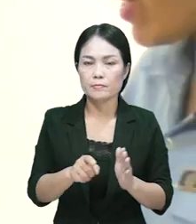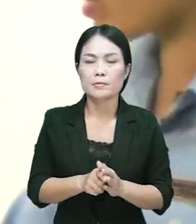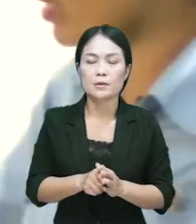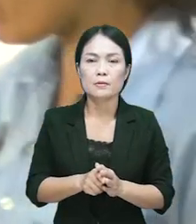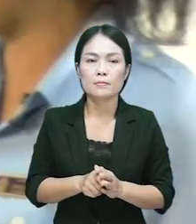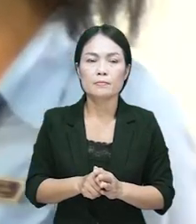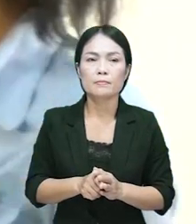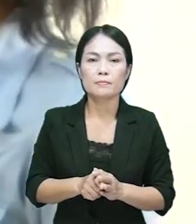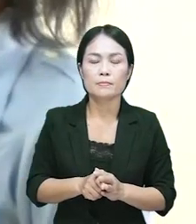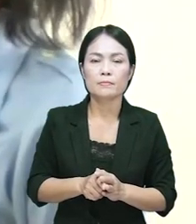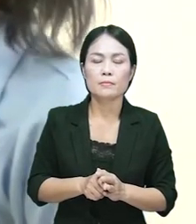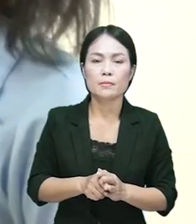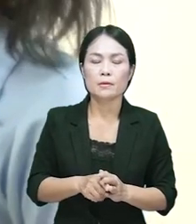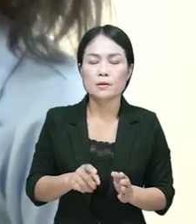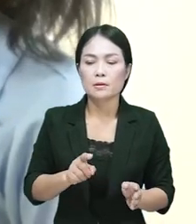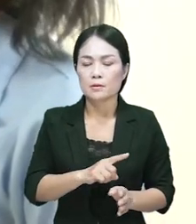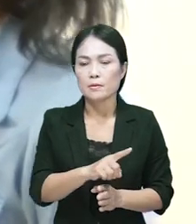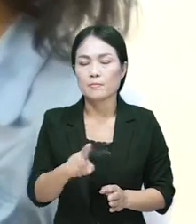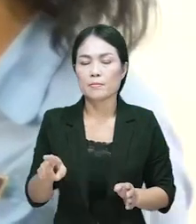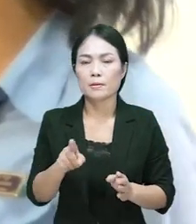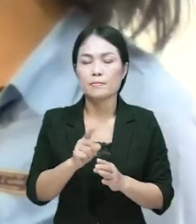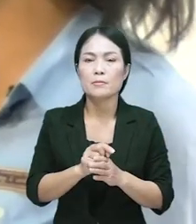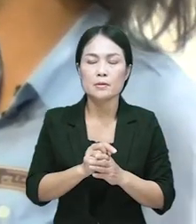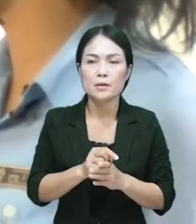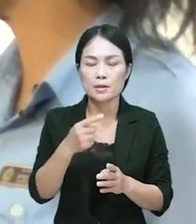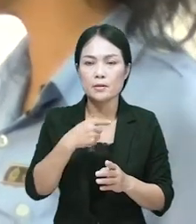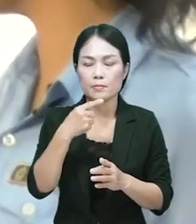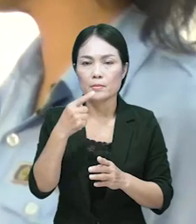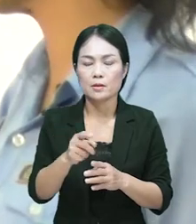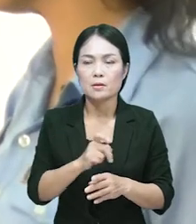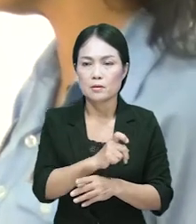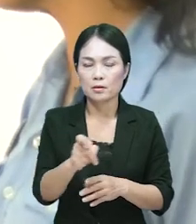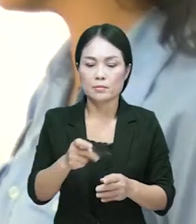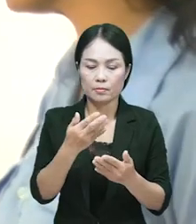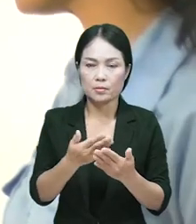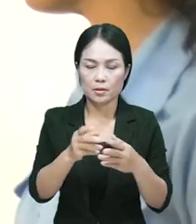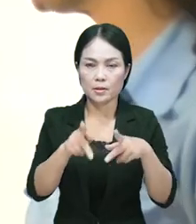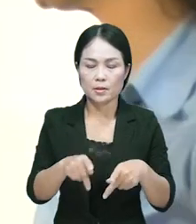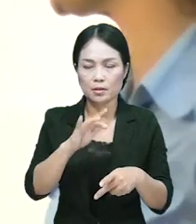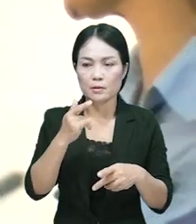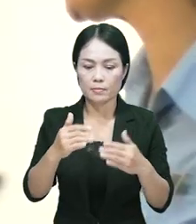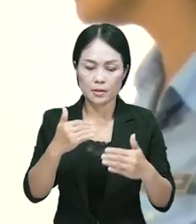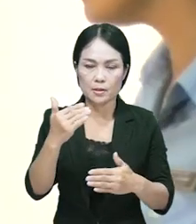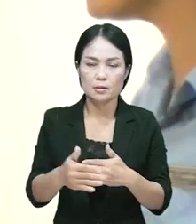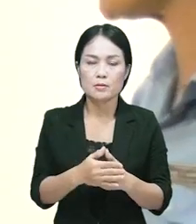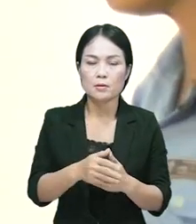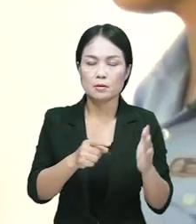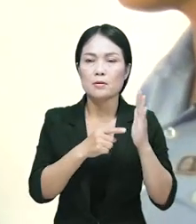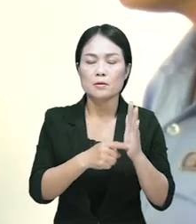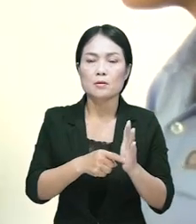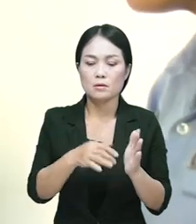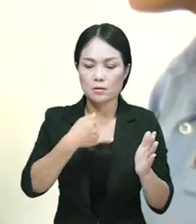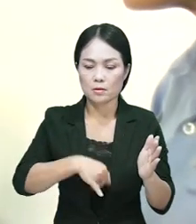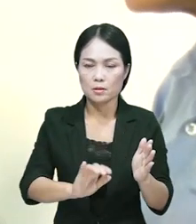ម្ដងទៀតកូនគេពាក្យសម្រាប់និយាយជំនួសឈ្មោះមនុស្សក្មេងជាងឧទាហ